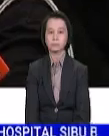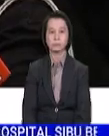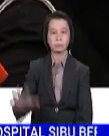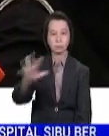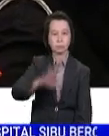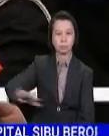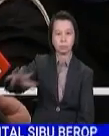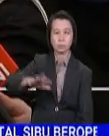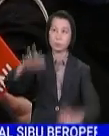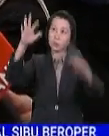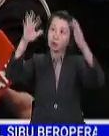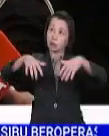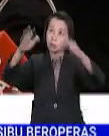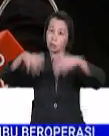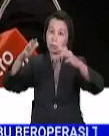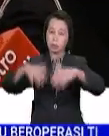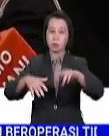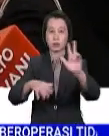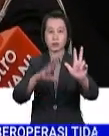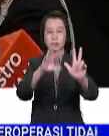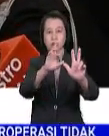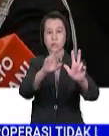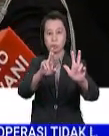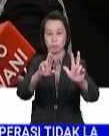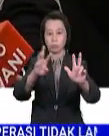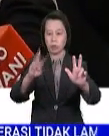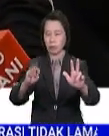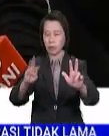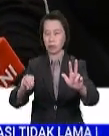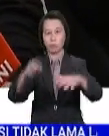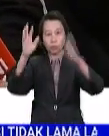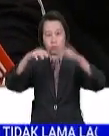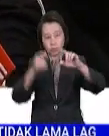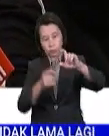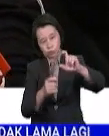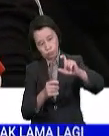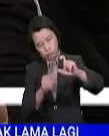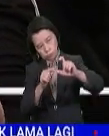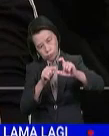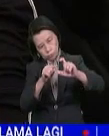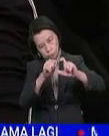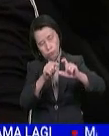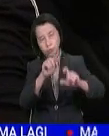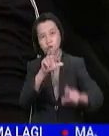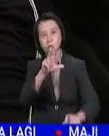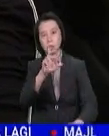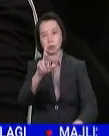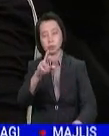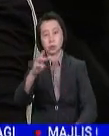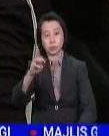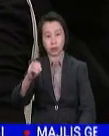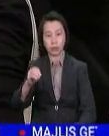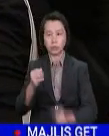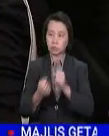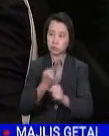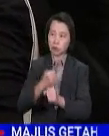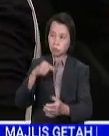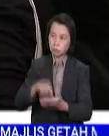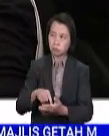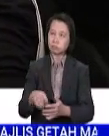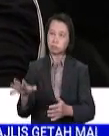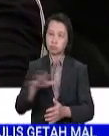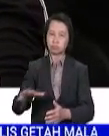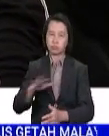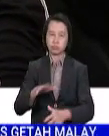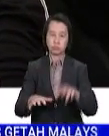Purata hujan turun ialah 3,000 mm yang dijangka oleh GPS. Tahun ini dijangka